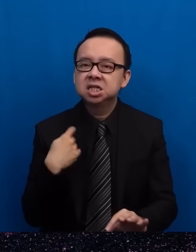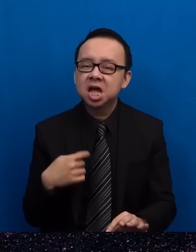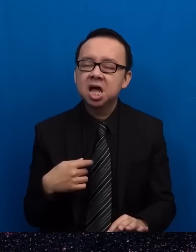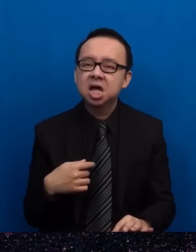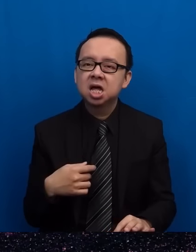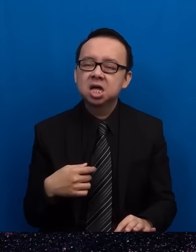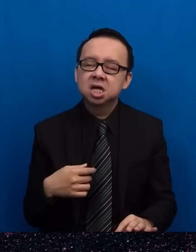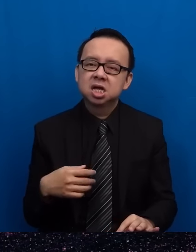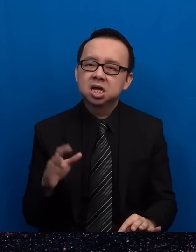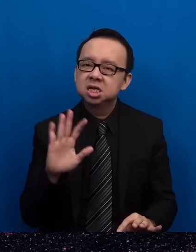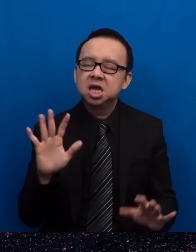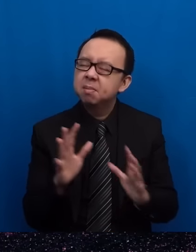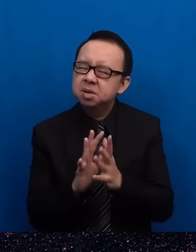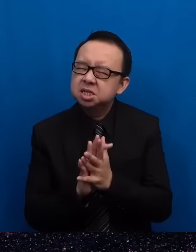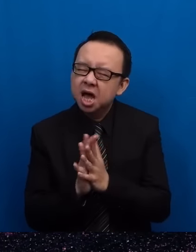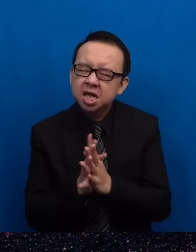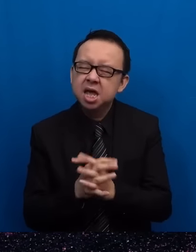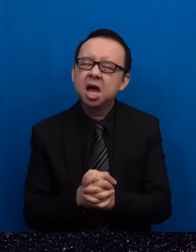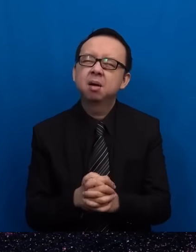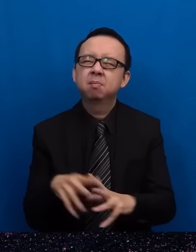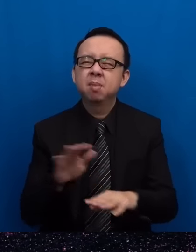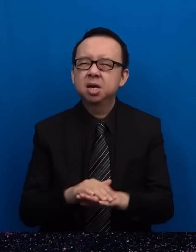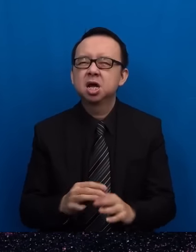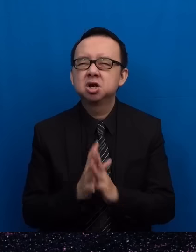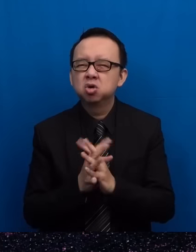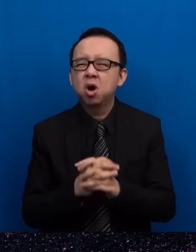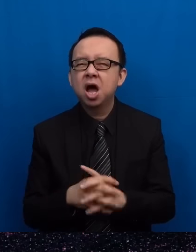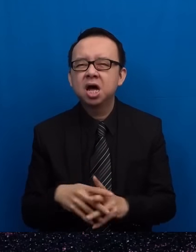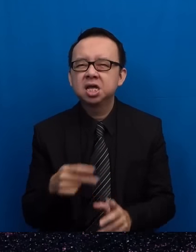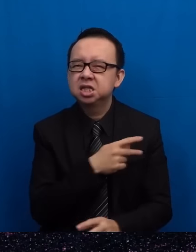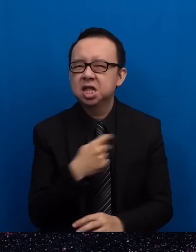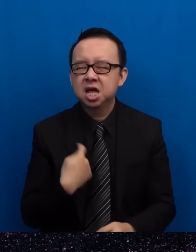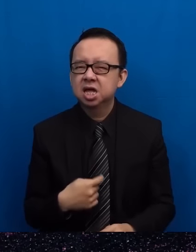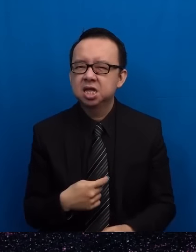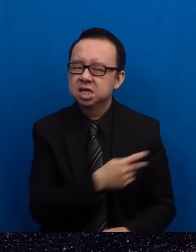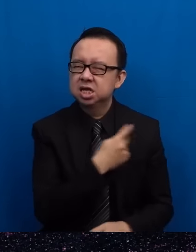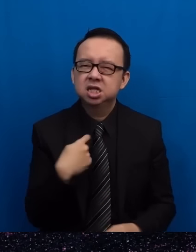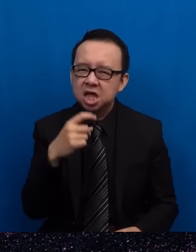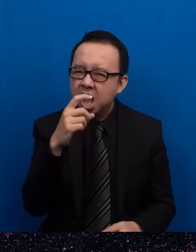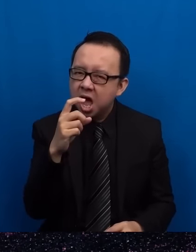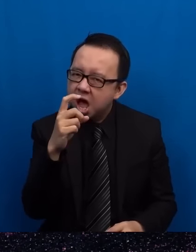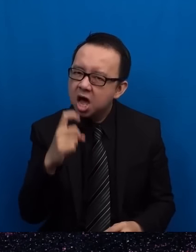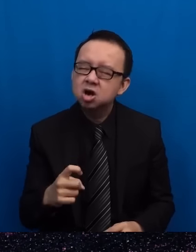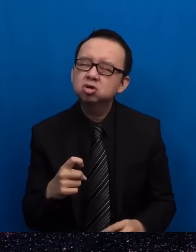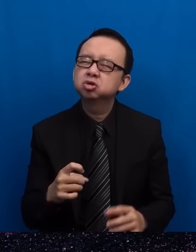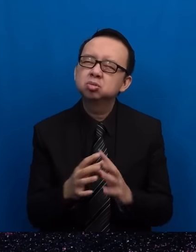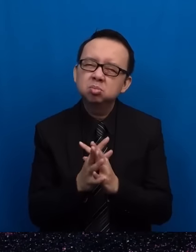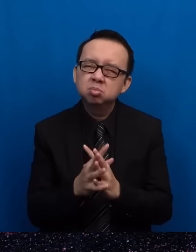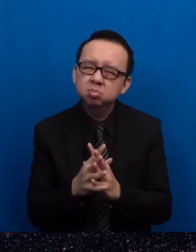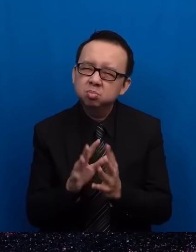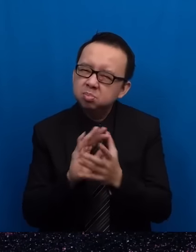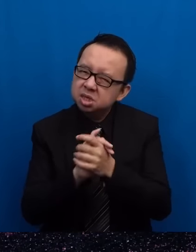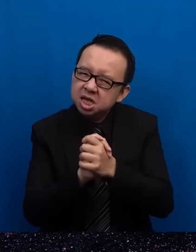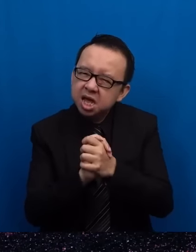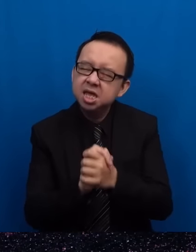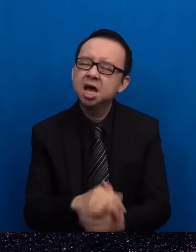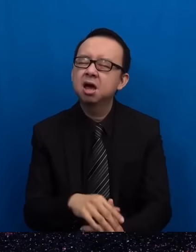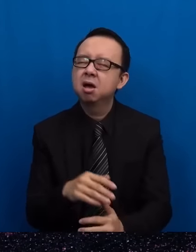pasti, let it hang, biarkan dia pending aja di sana. Pending di sana. Tapi jangan pakai itu untuk menuduh Allah.